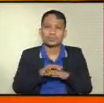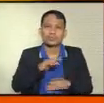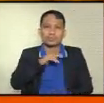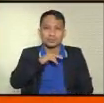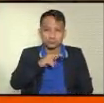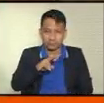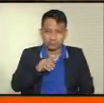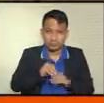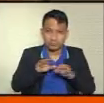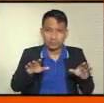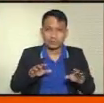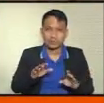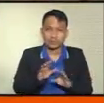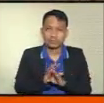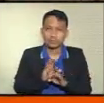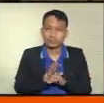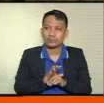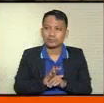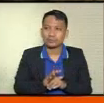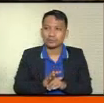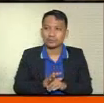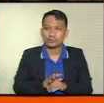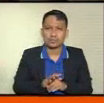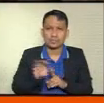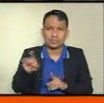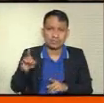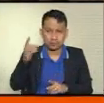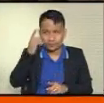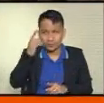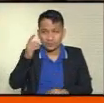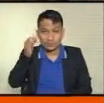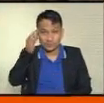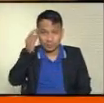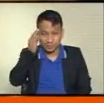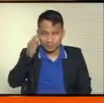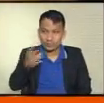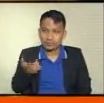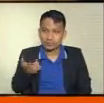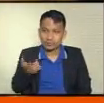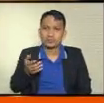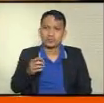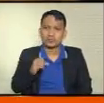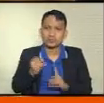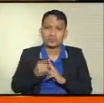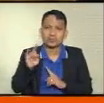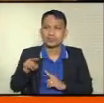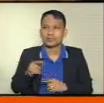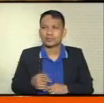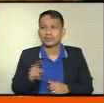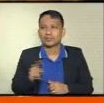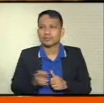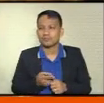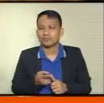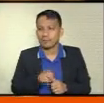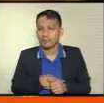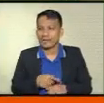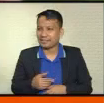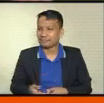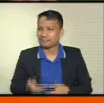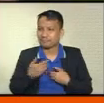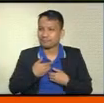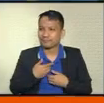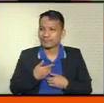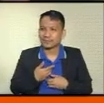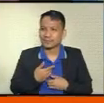viral ng mga collab o mga duets ninyo ni Fabio sa social media? Siyempre po, nung una, sobrang nagulat